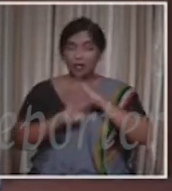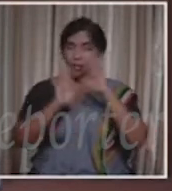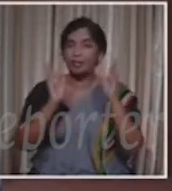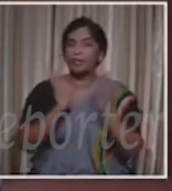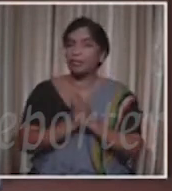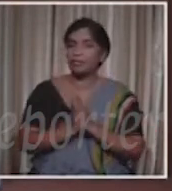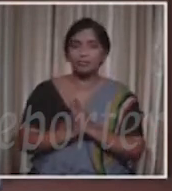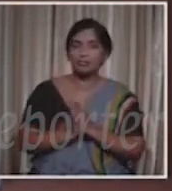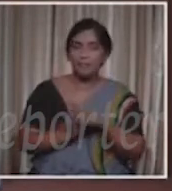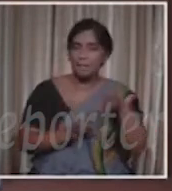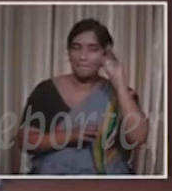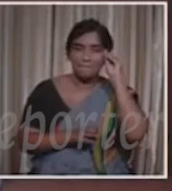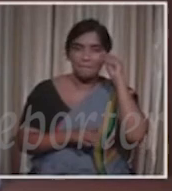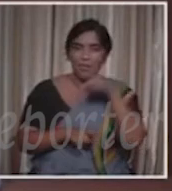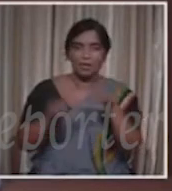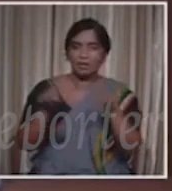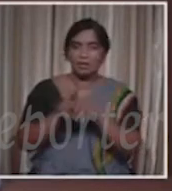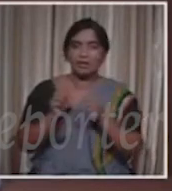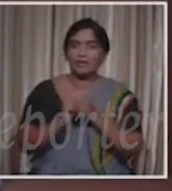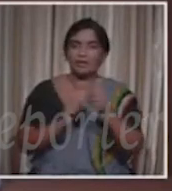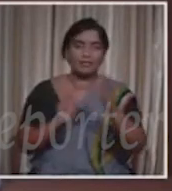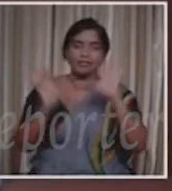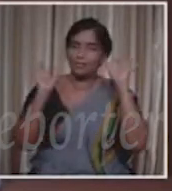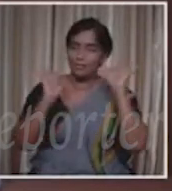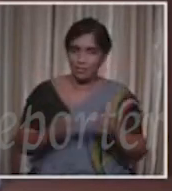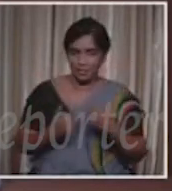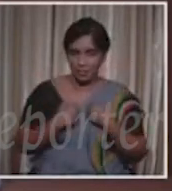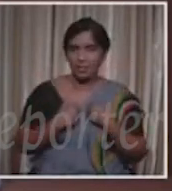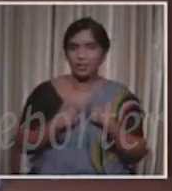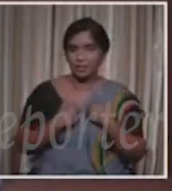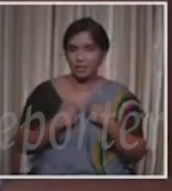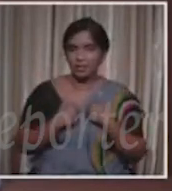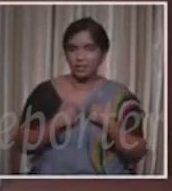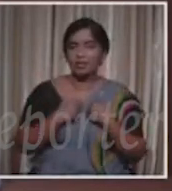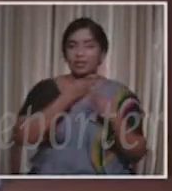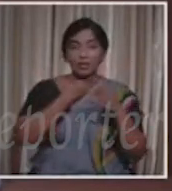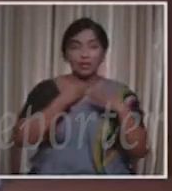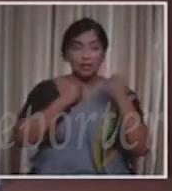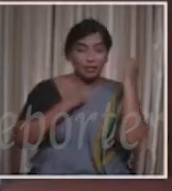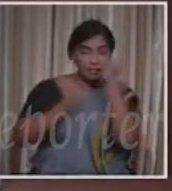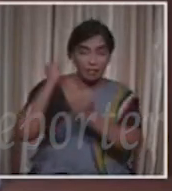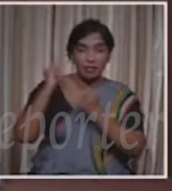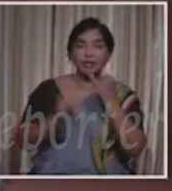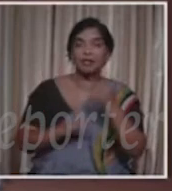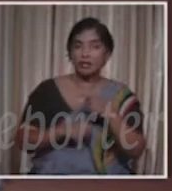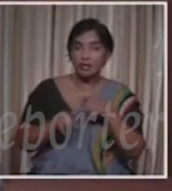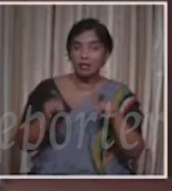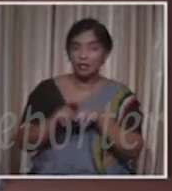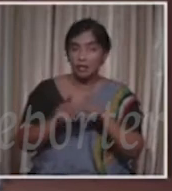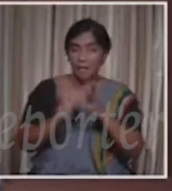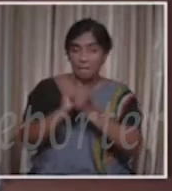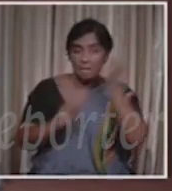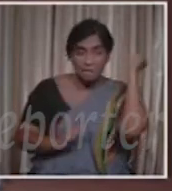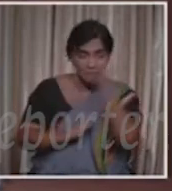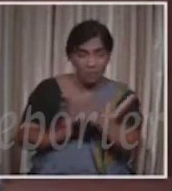මේ අඬබිරිලි වලට යටත් වෙනවා නම් මේ ව්‍යාපාරය කරන්න මතක තබා ගන්න. හරිද? එකිනෙකාගේ අවලාද වලට එකිනෙකාගේ මඩ